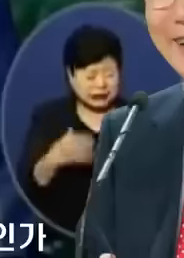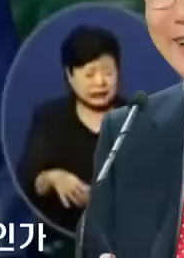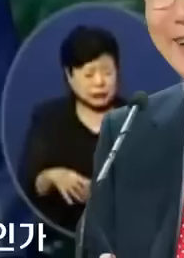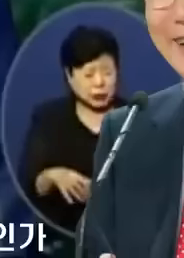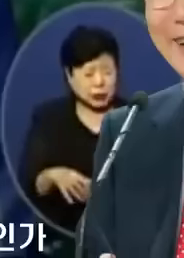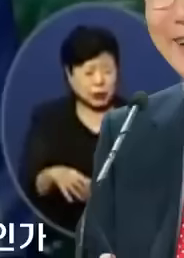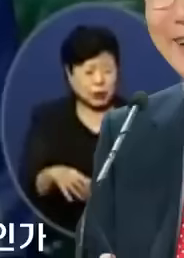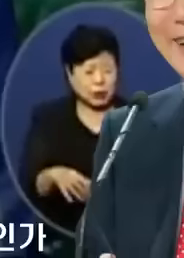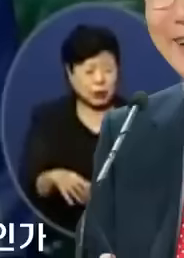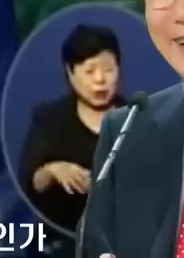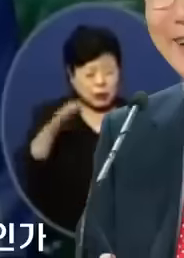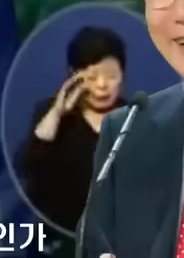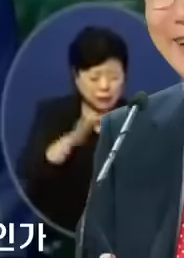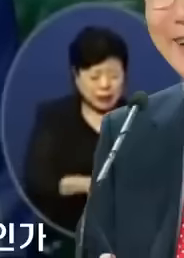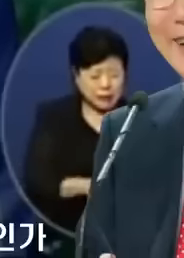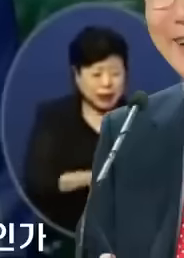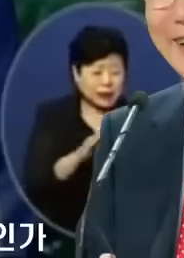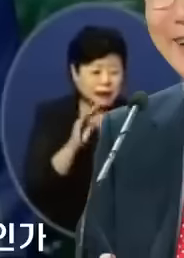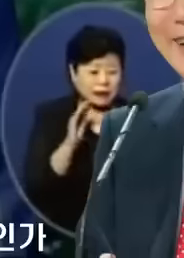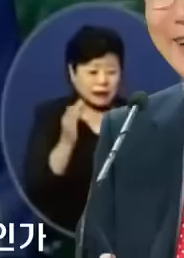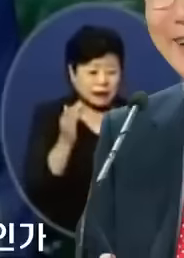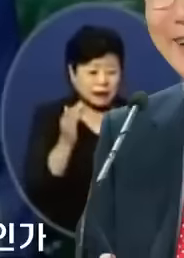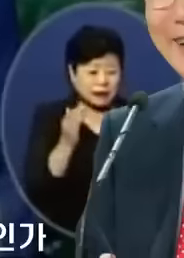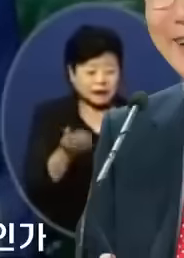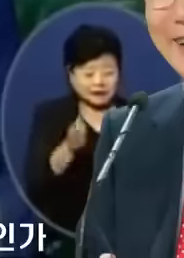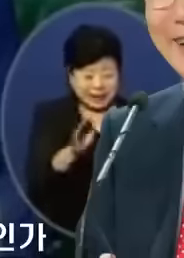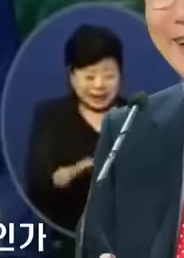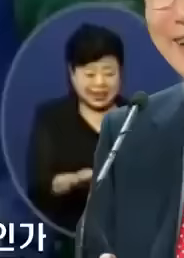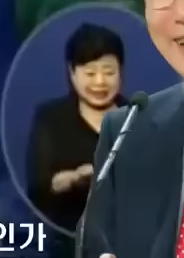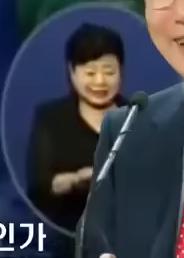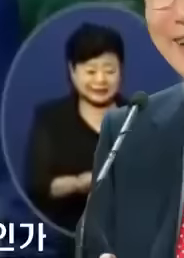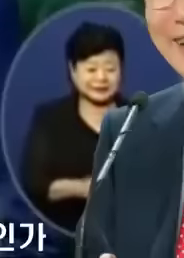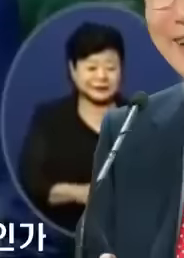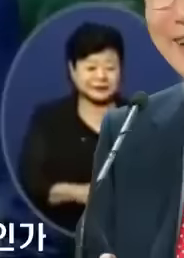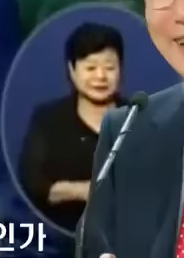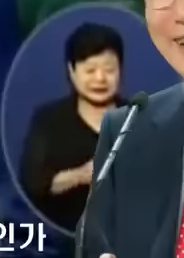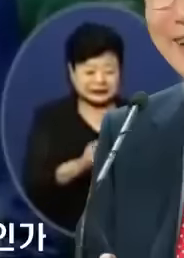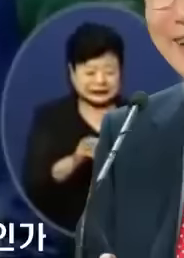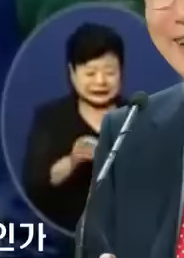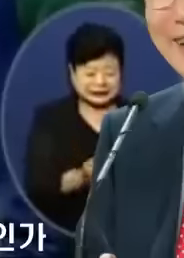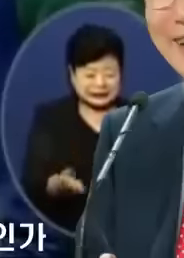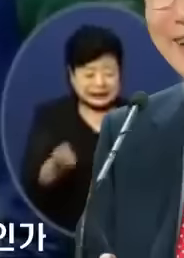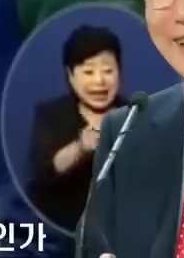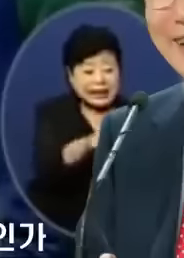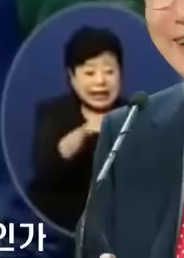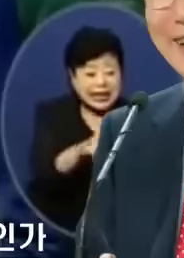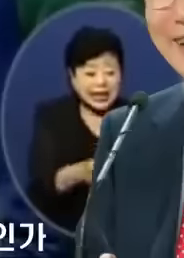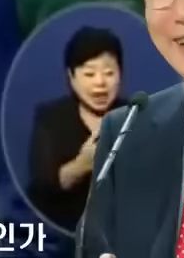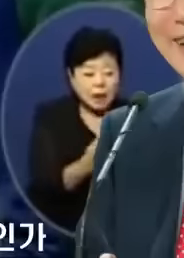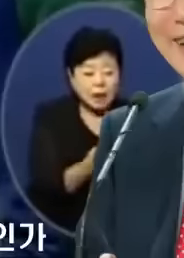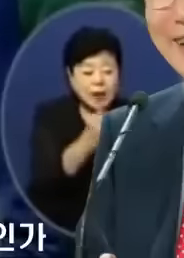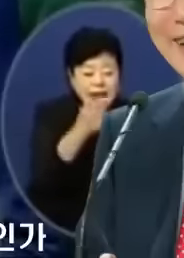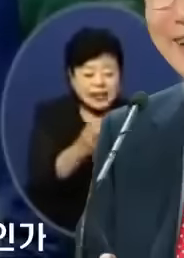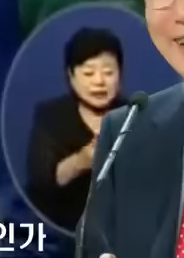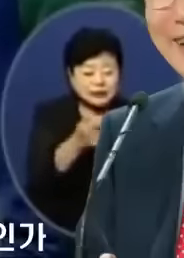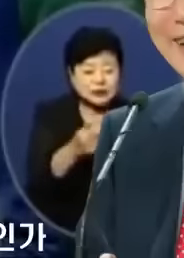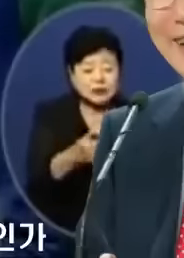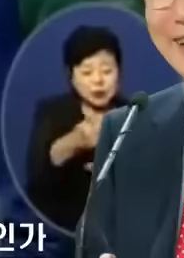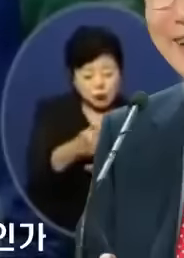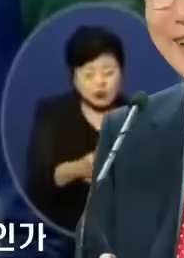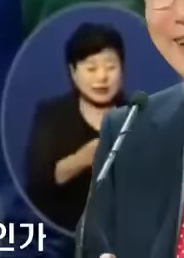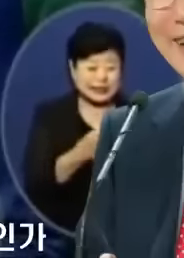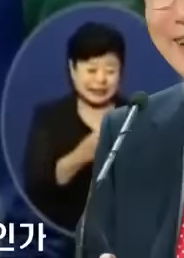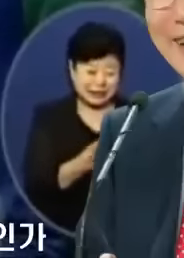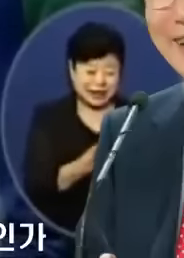깨뜨려지고 패배할 수밖에 없습니다. 그러나 이 질그릇 속에 보배로운 예수님을